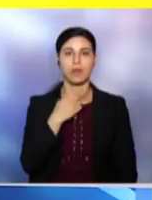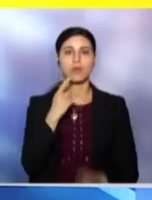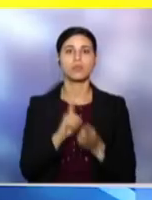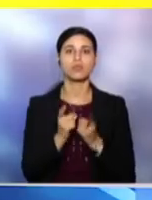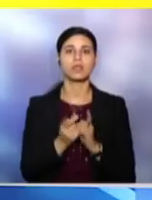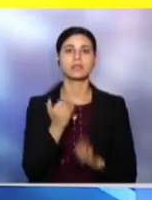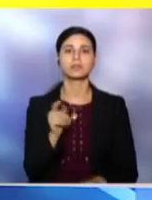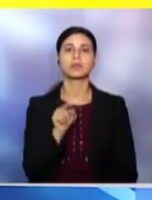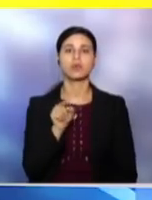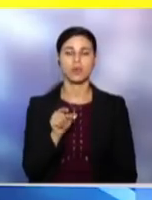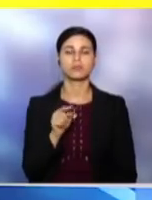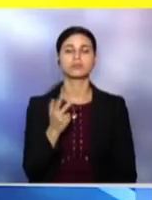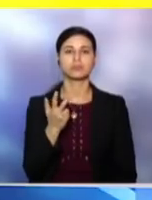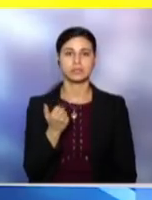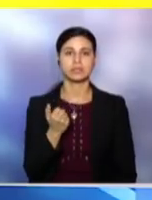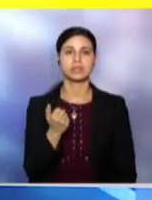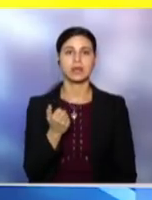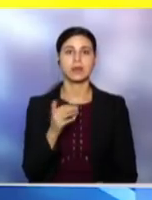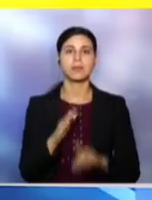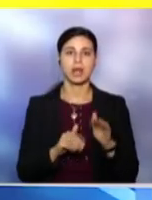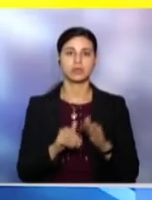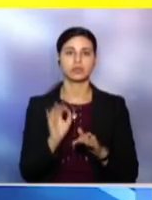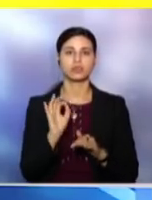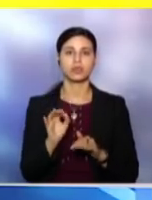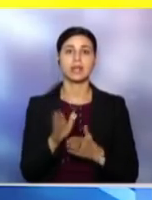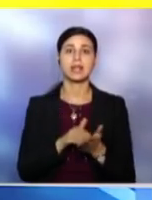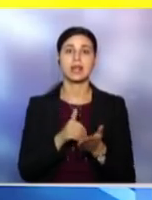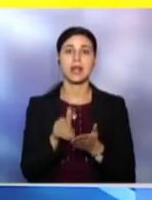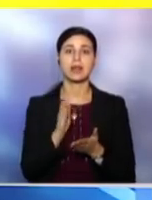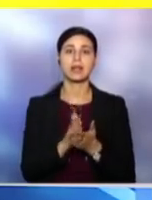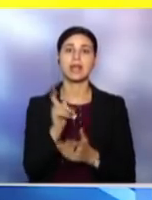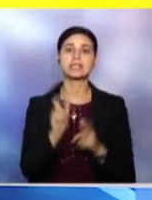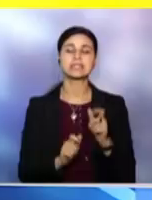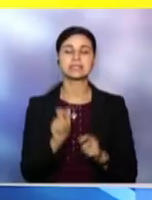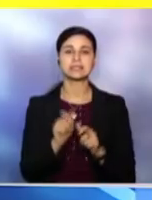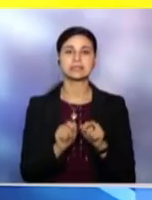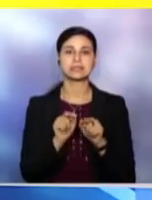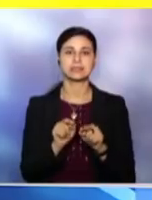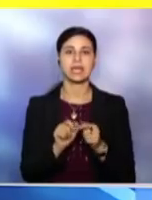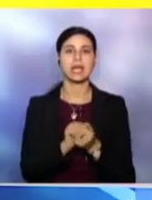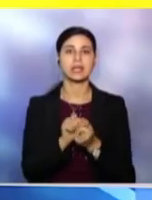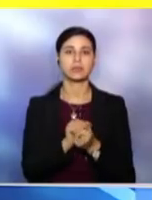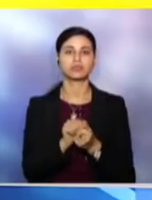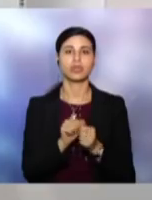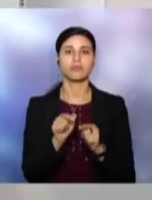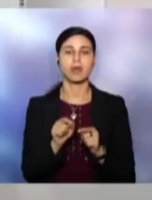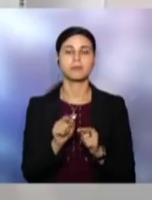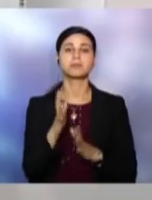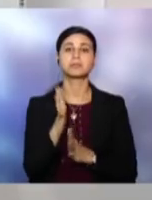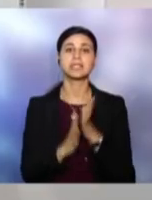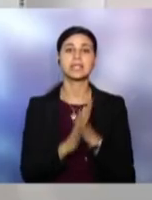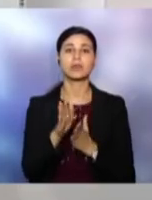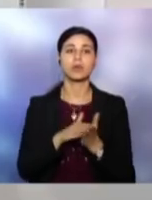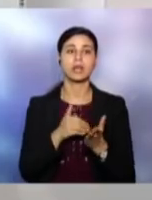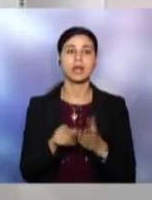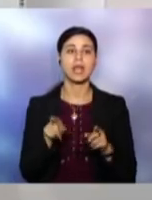იმისა, რომ თეორიულად დიახ და პრაქტიკულადაც კარაქი არის რძის პროდუქტი, რძის გადამუშავების პროდუქტი. მცენარეული კარაქი